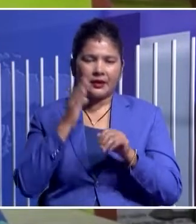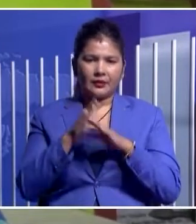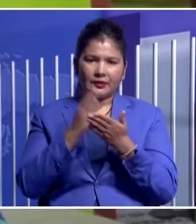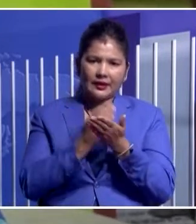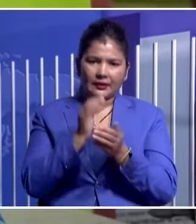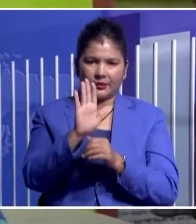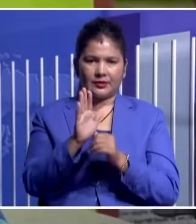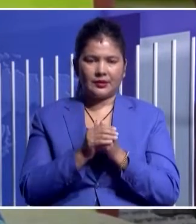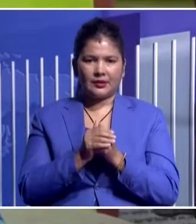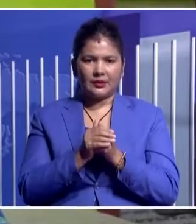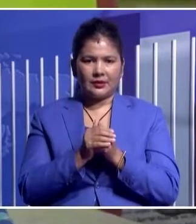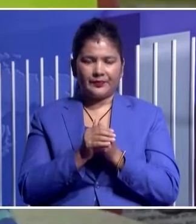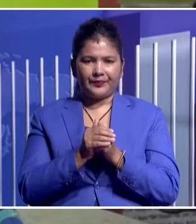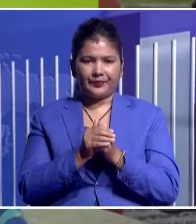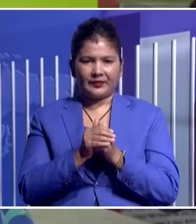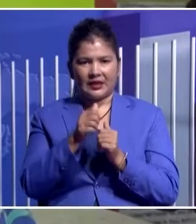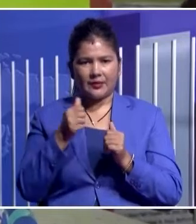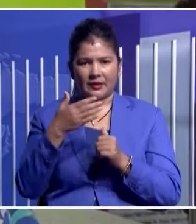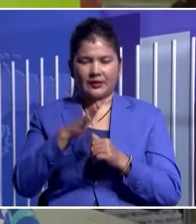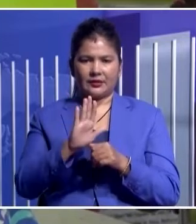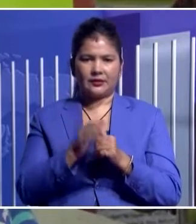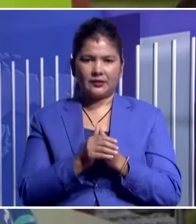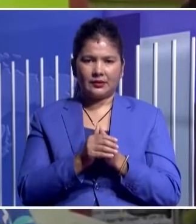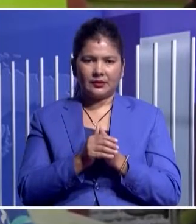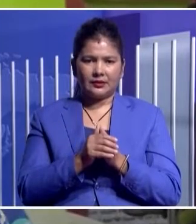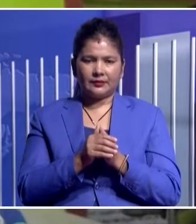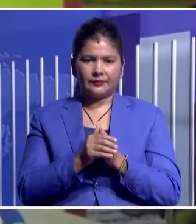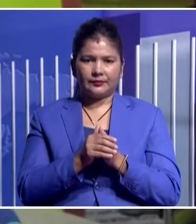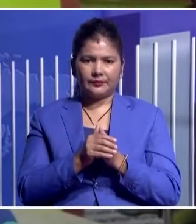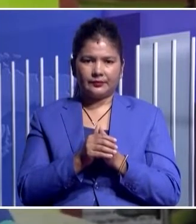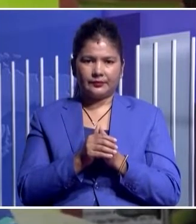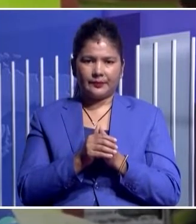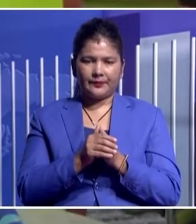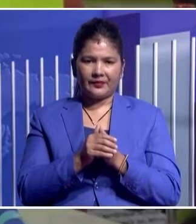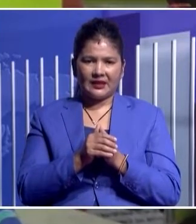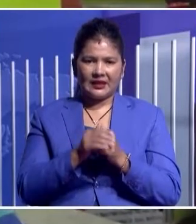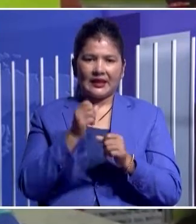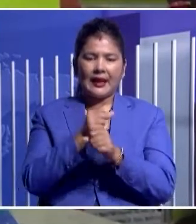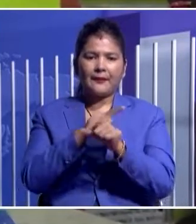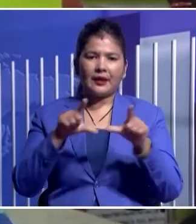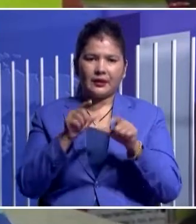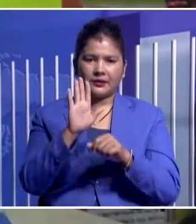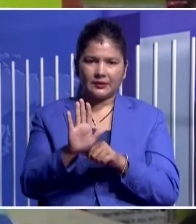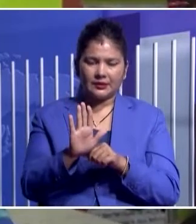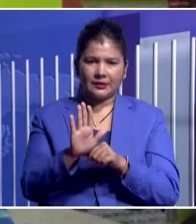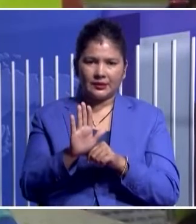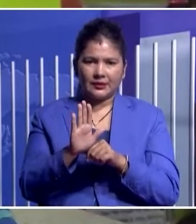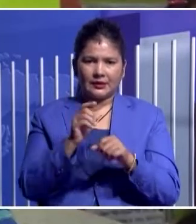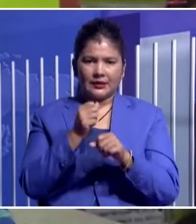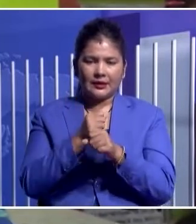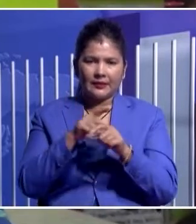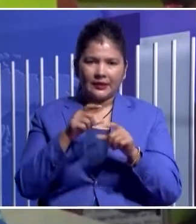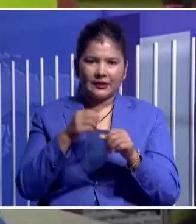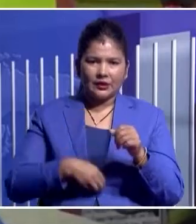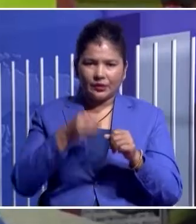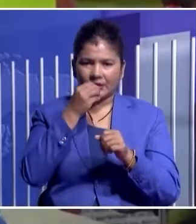छ त्यसमा पनि राम्रो लाग्यो, अनि र यो बेरोजगार जुन छ नि बेरोजगारीलाई रोजगार बनाउने